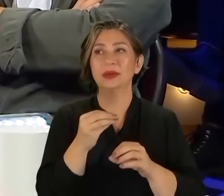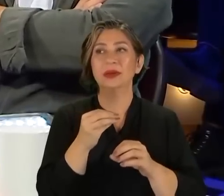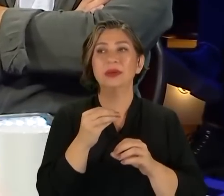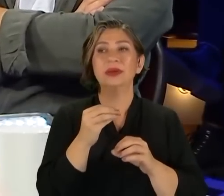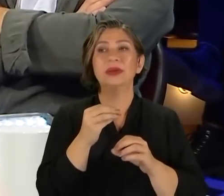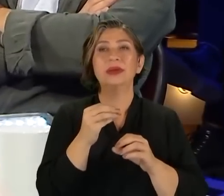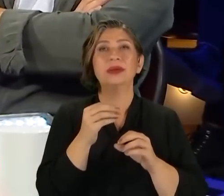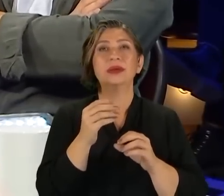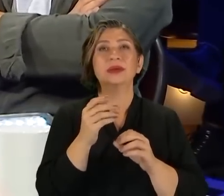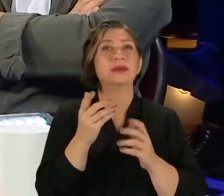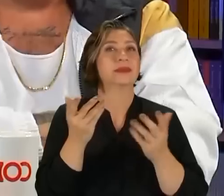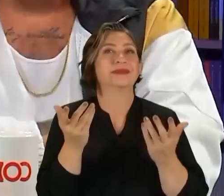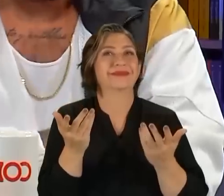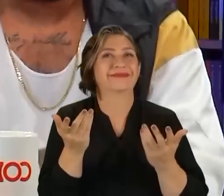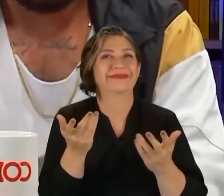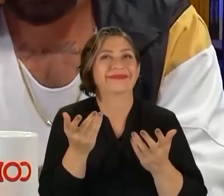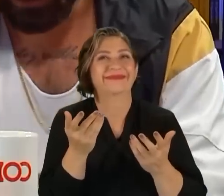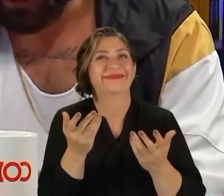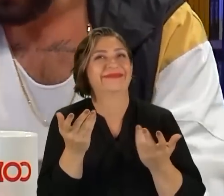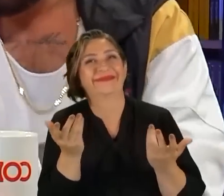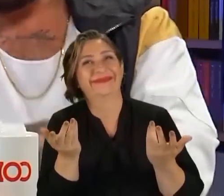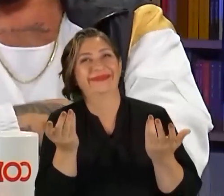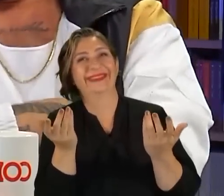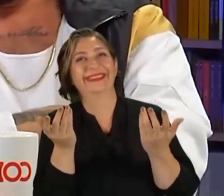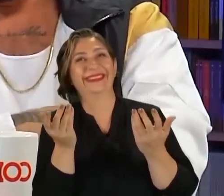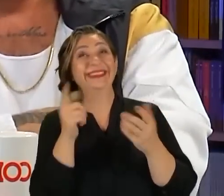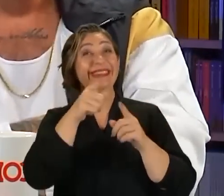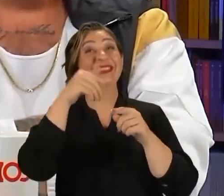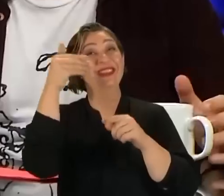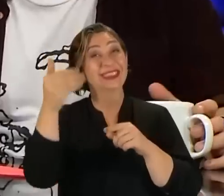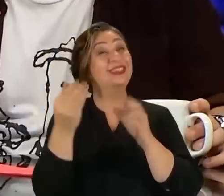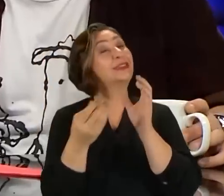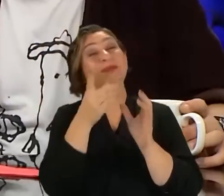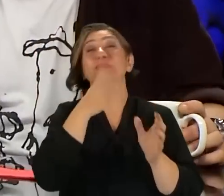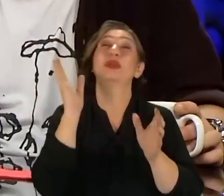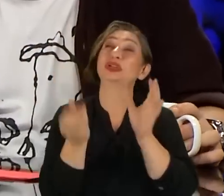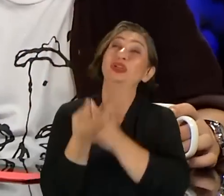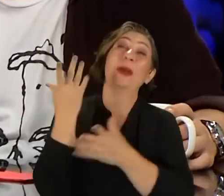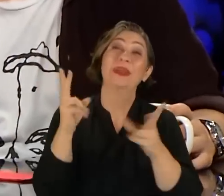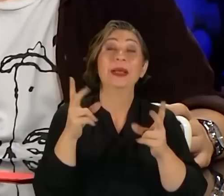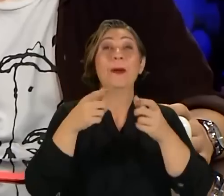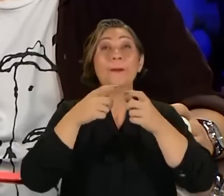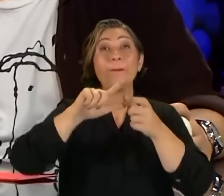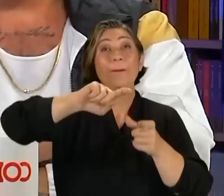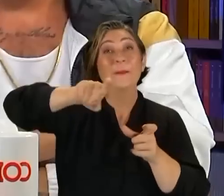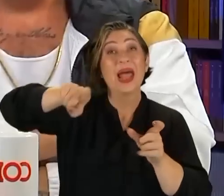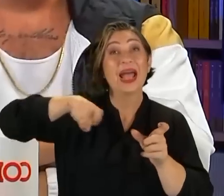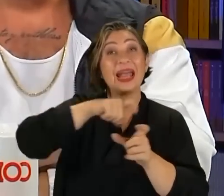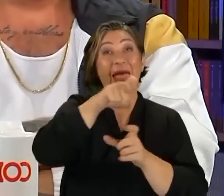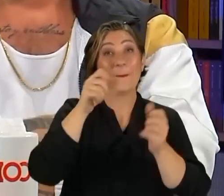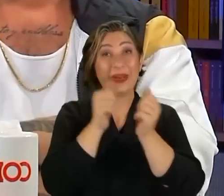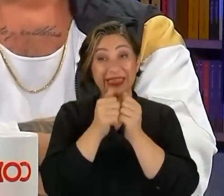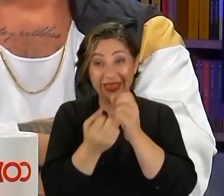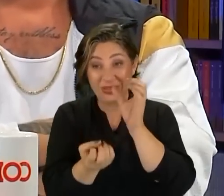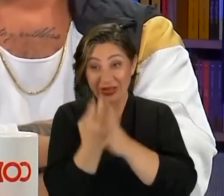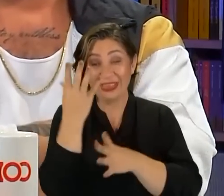Ben bilmiyorum. plakla belki sizin dışınızda çıkabilir. Evet. Yani şöyle plakla birlikte çıkacağı için. Plakla